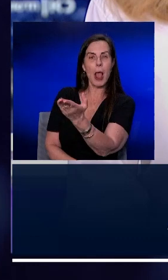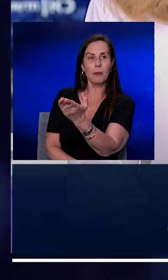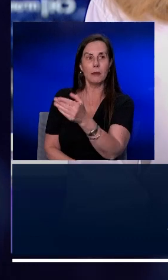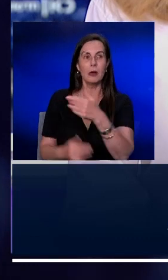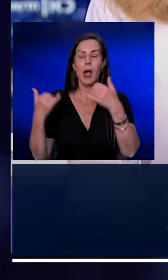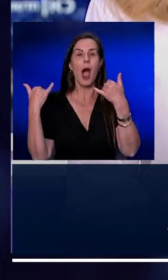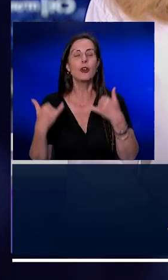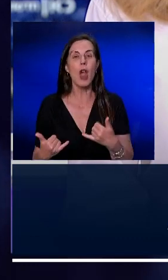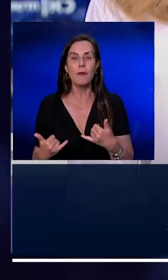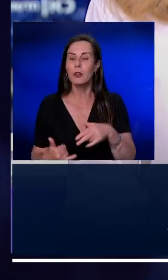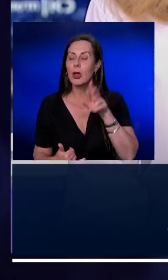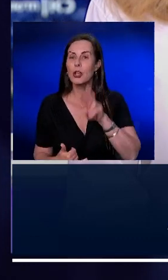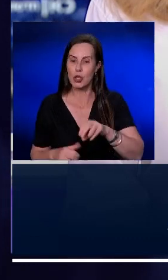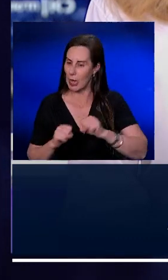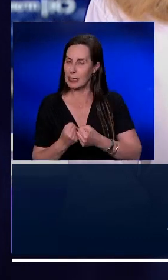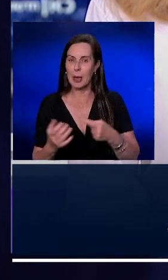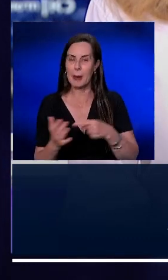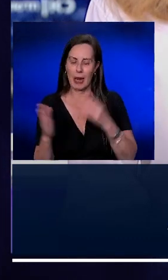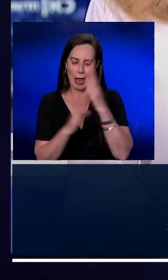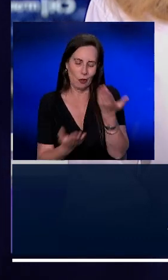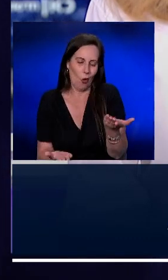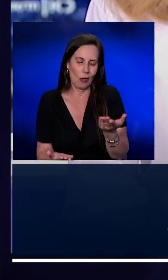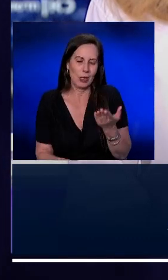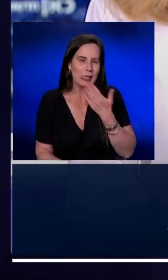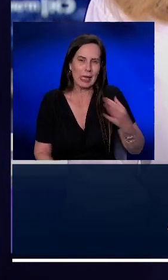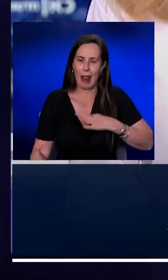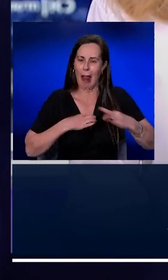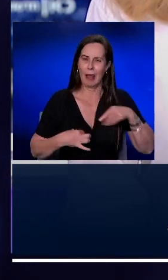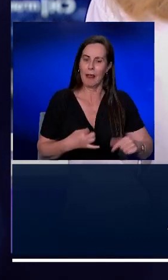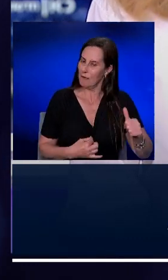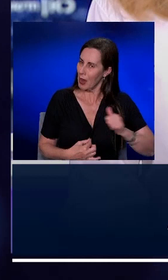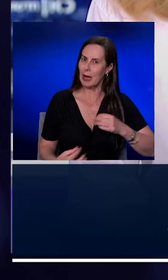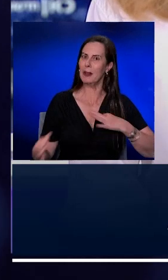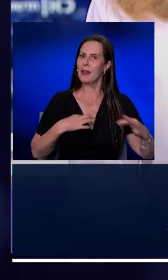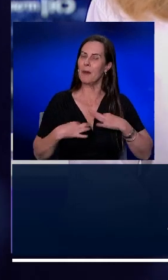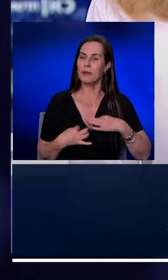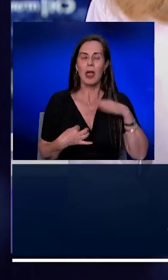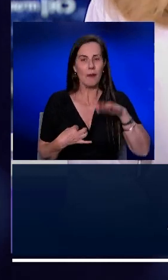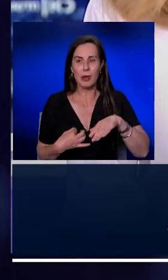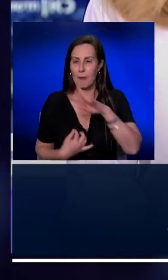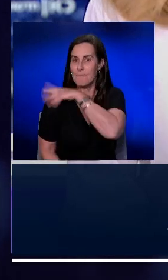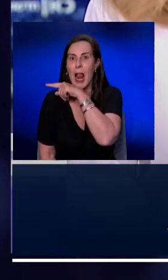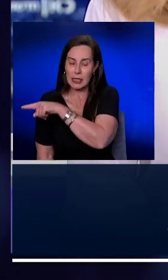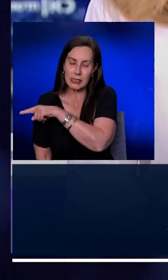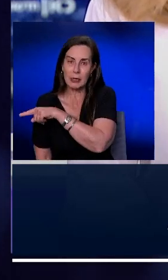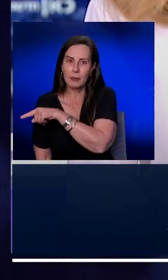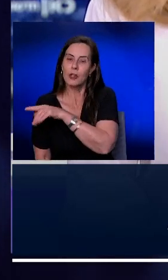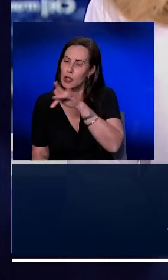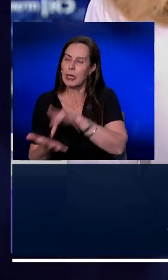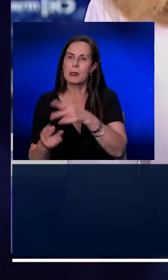הזה יש נזק בגלל הטרור לאזרחי מדינת ישראל, לחיילי צה"ל וגם לאזרחים פלסטינים